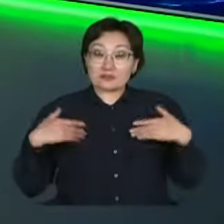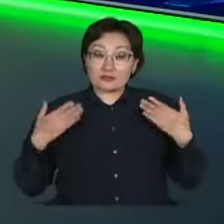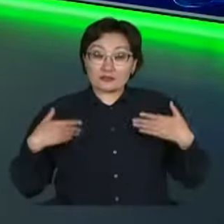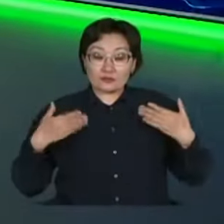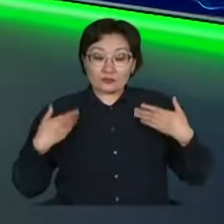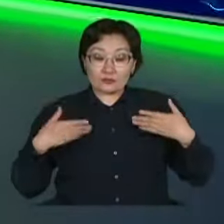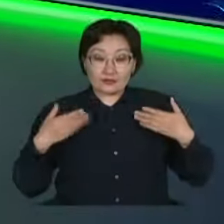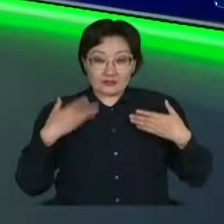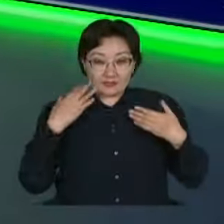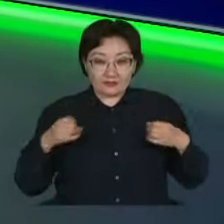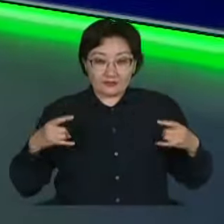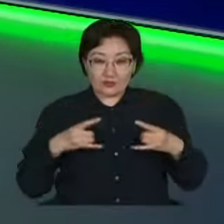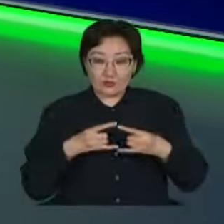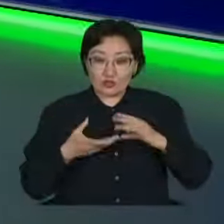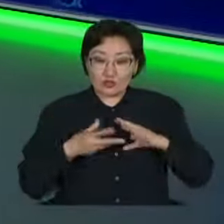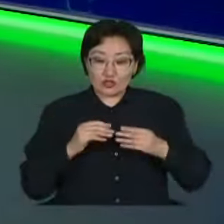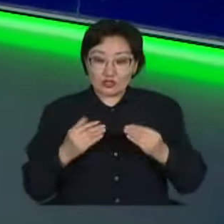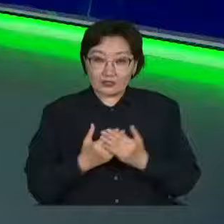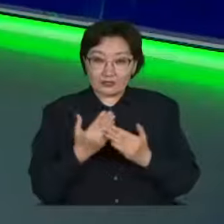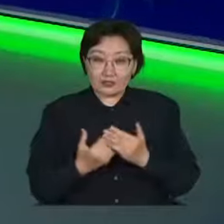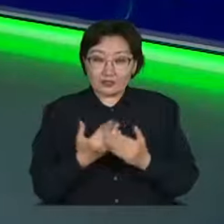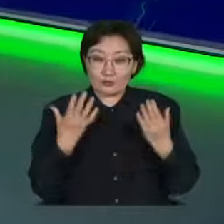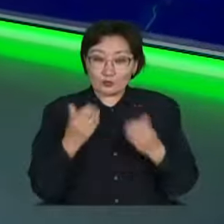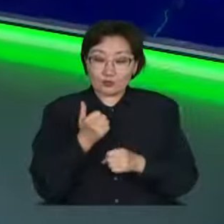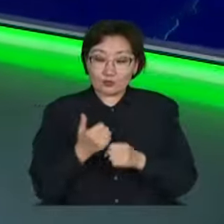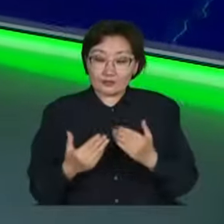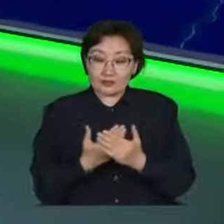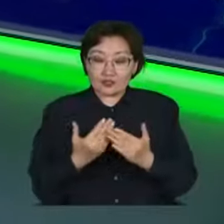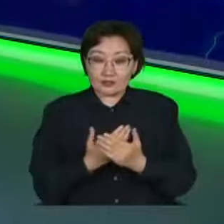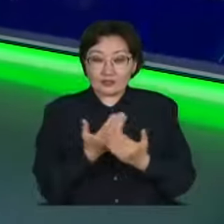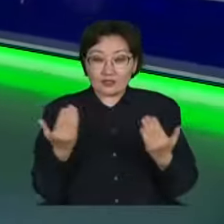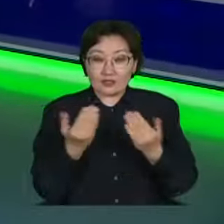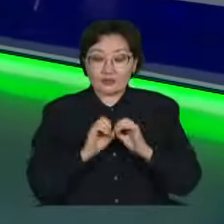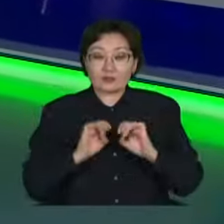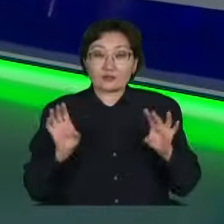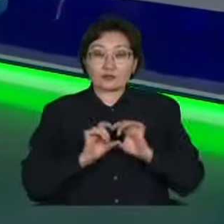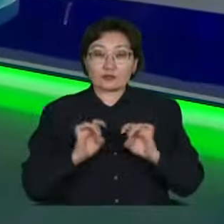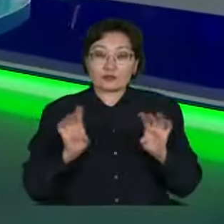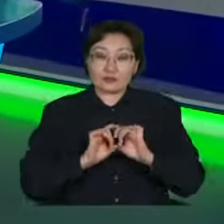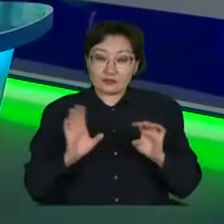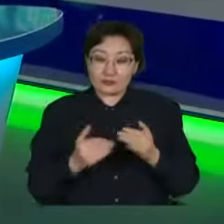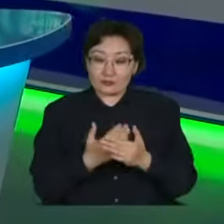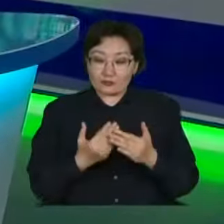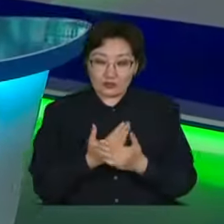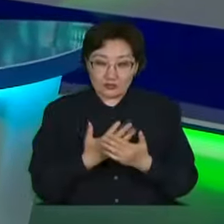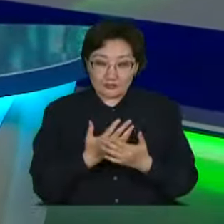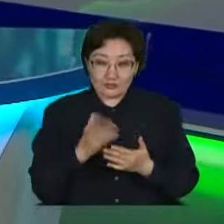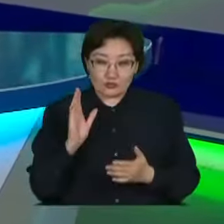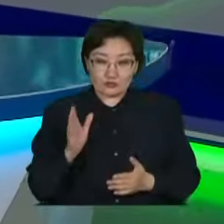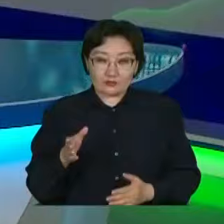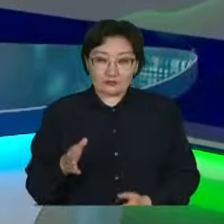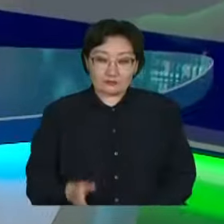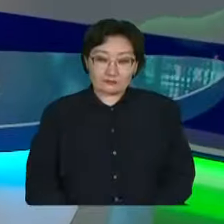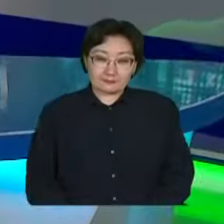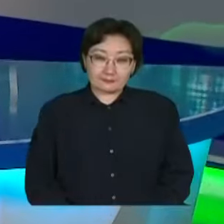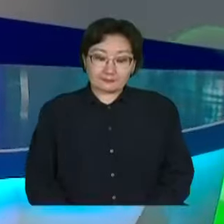Армысыздар, Алматы телеарнасының тікелей эфирінде қорытынды жаңалықтар студияда мен аяулым көлжігіт және әріптесім Бол-Бол Қалнұр қызы. Бүгінгі шығарылымнан